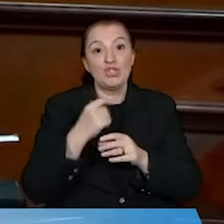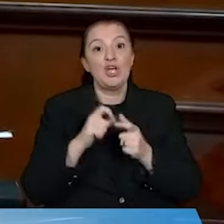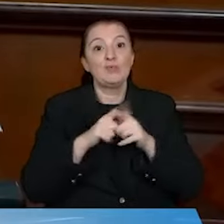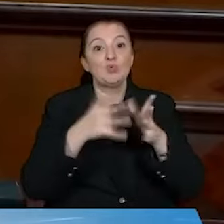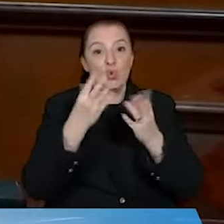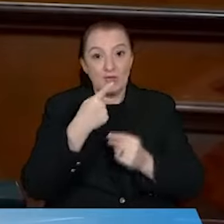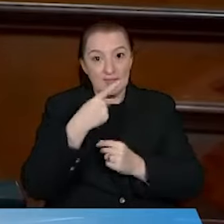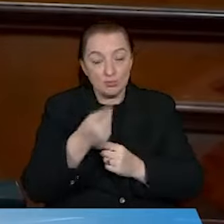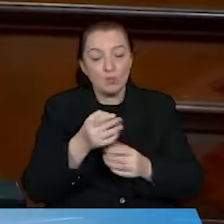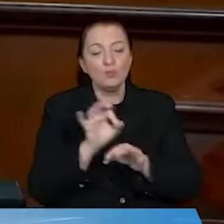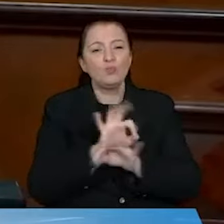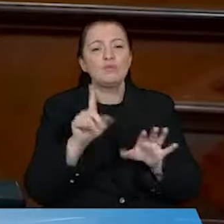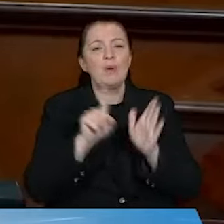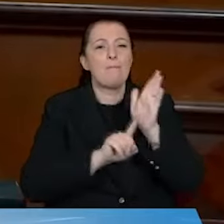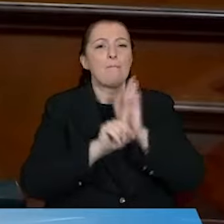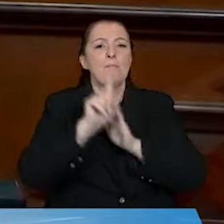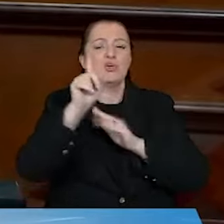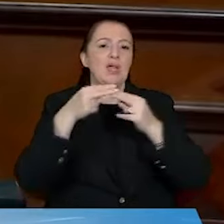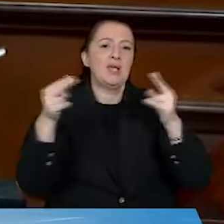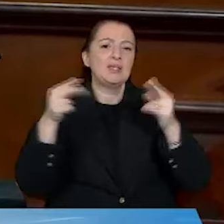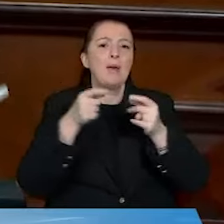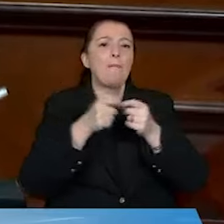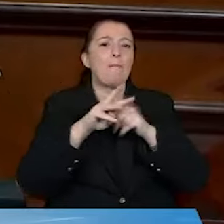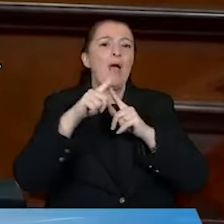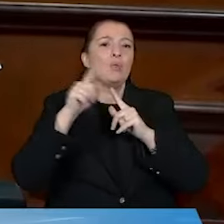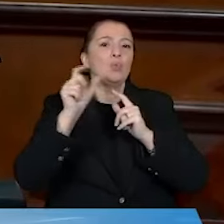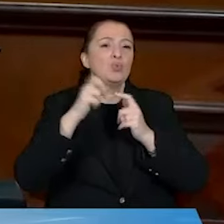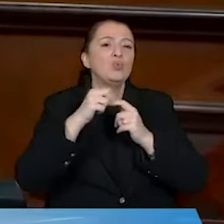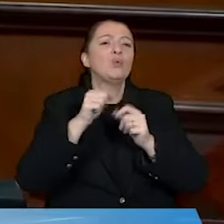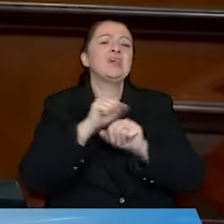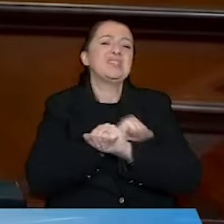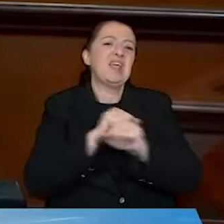demiştim, müthiş bir başarı hikayesiyle Beltur'u batırmışsınız.